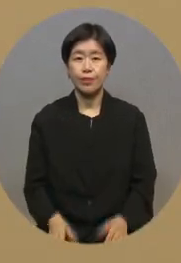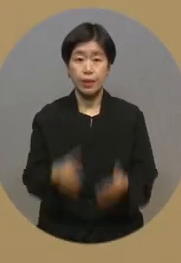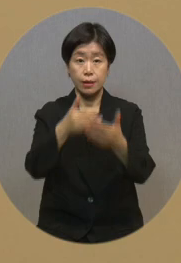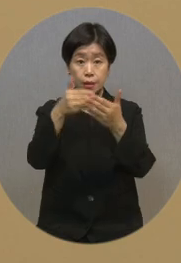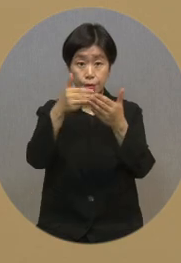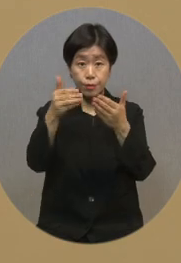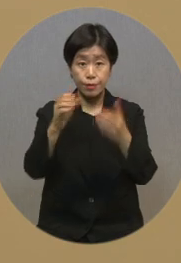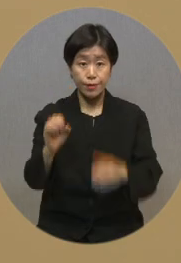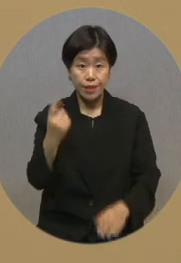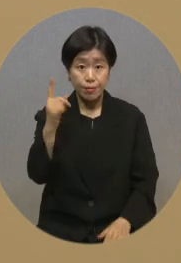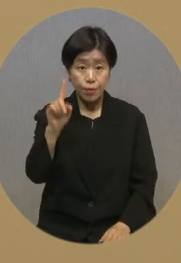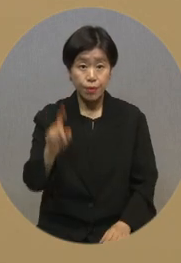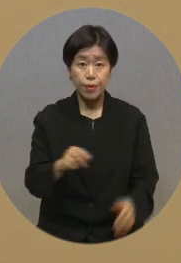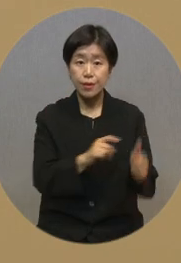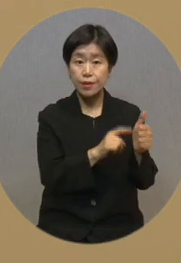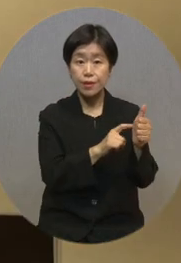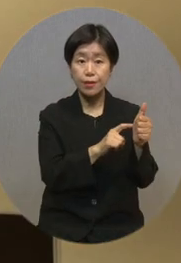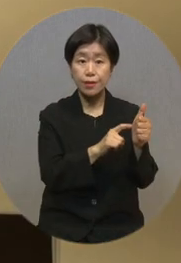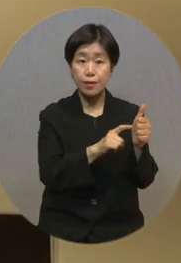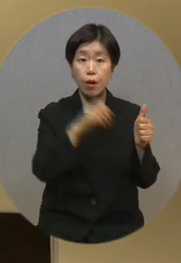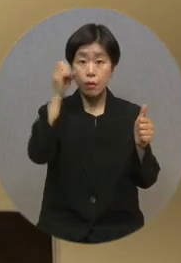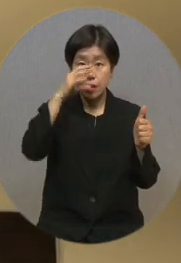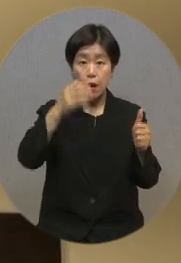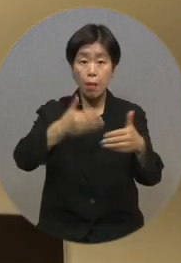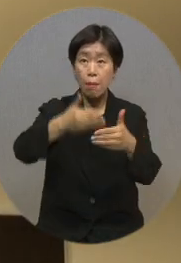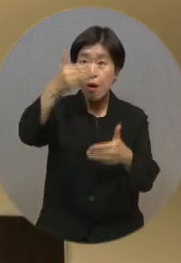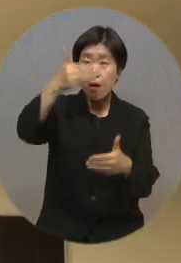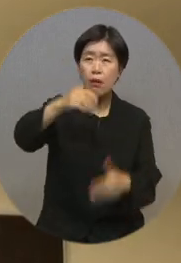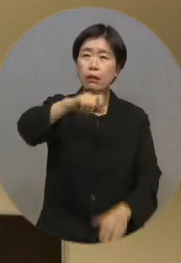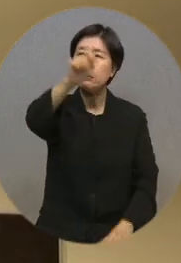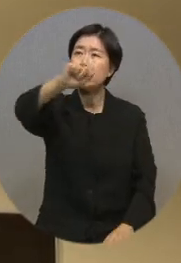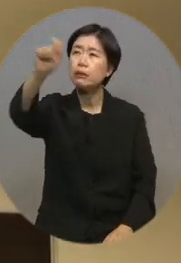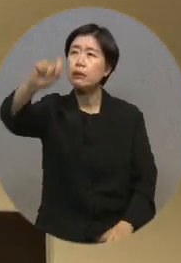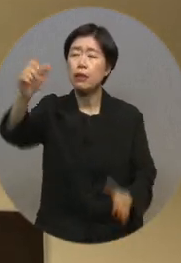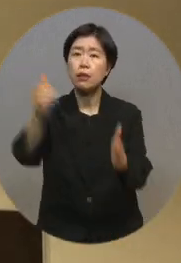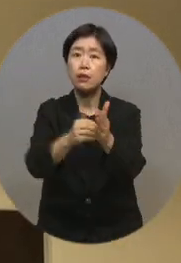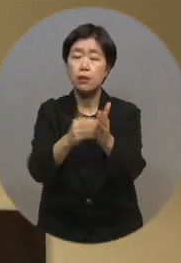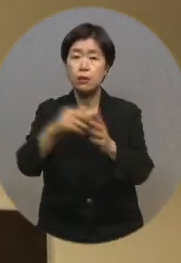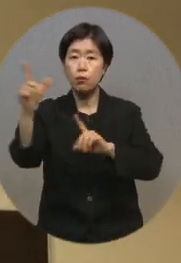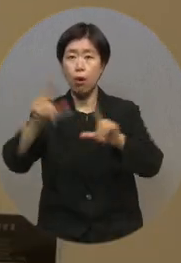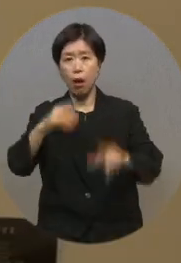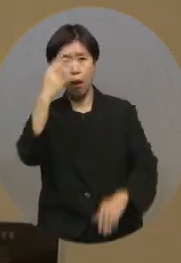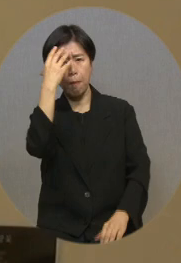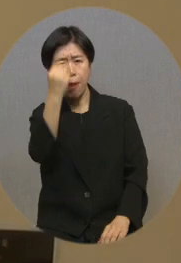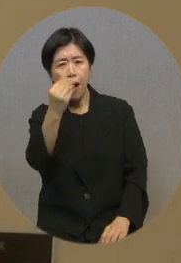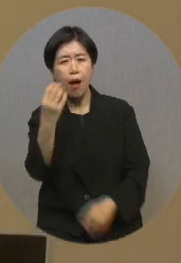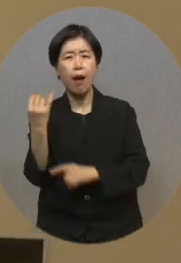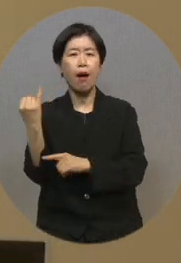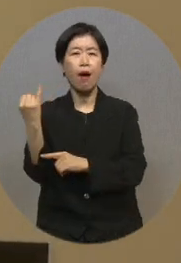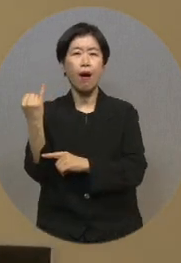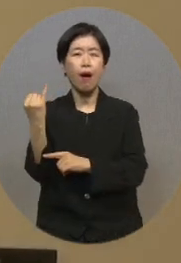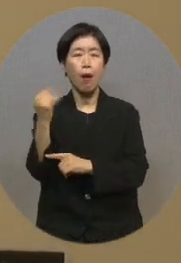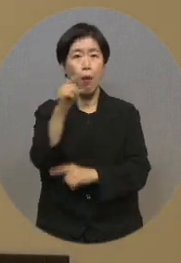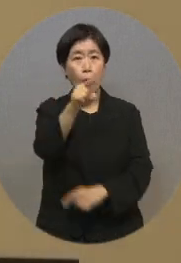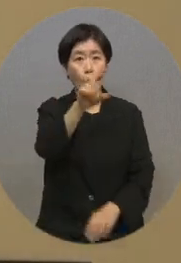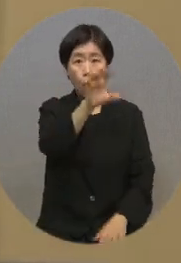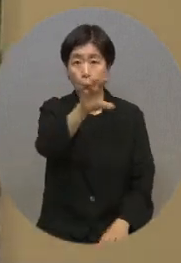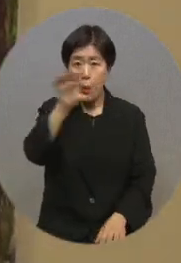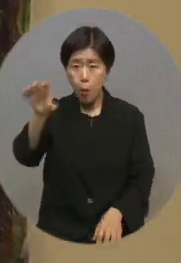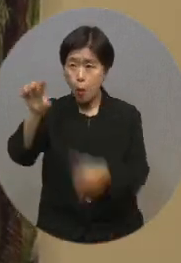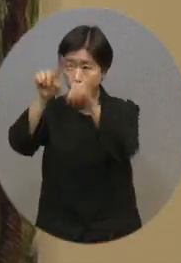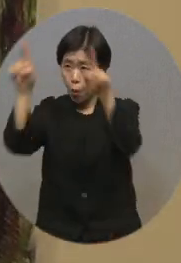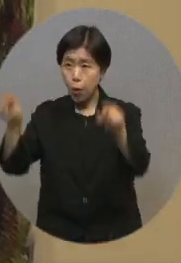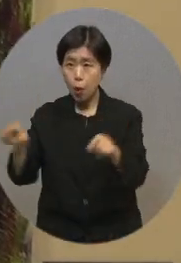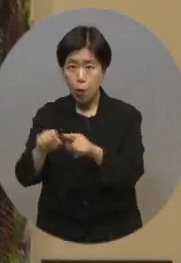시작은 김인기 작가가 벽에 끄적거리는 낙서였습니다. 남현주 원장은 그 낙서를 작품으로 장애인을